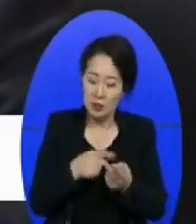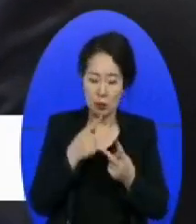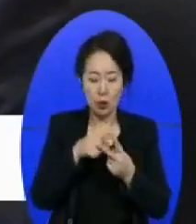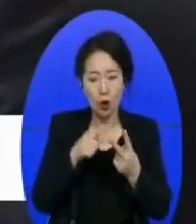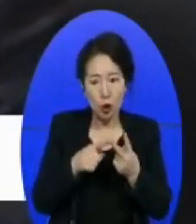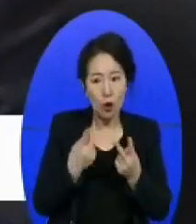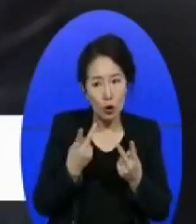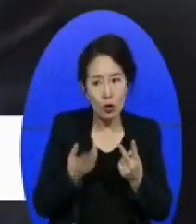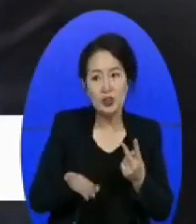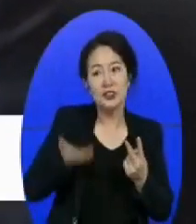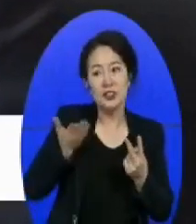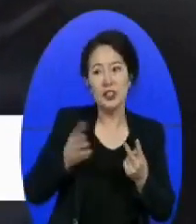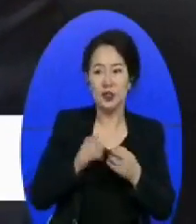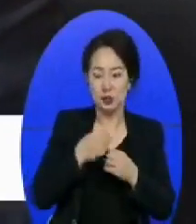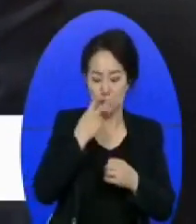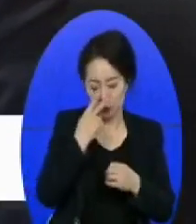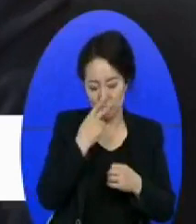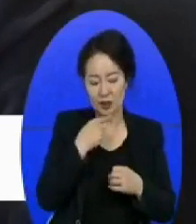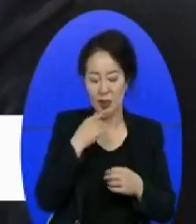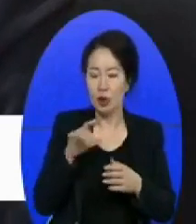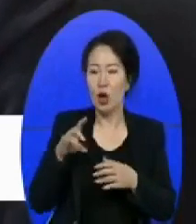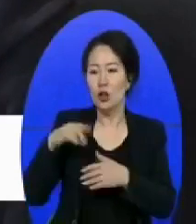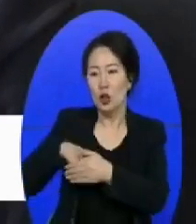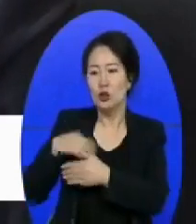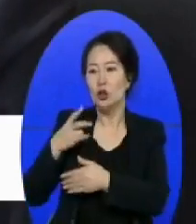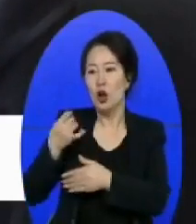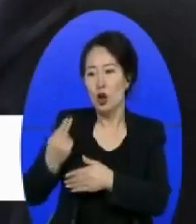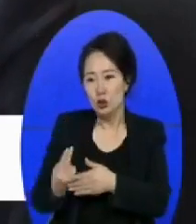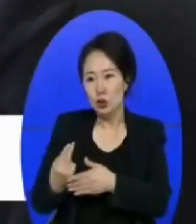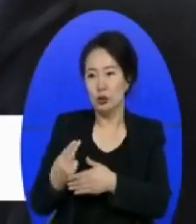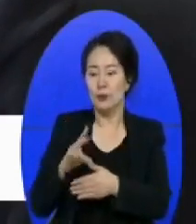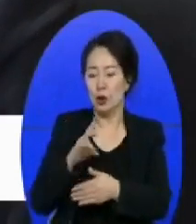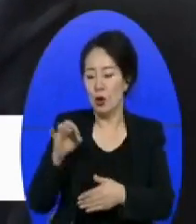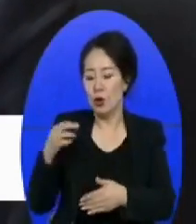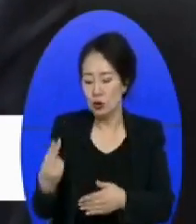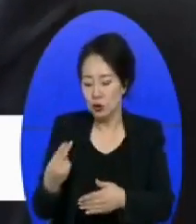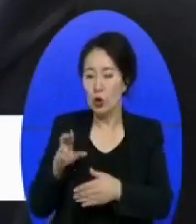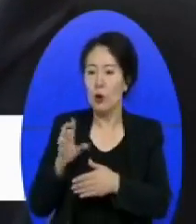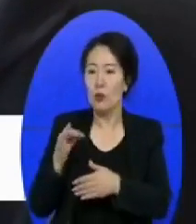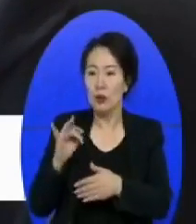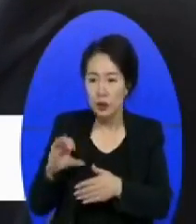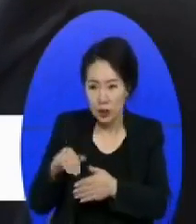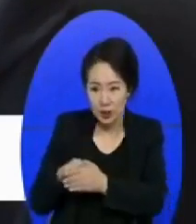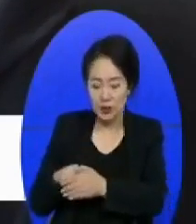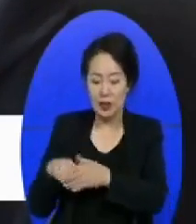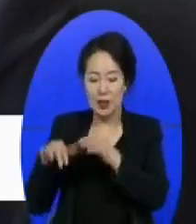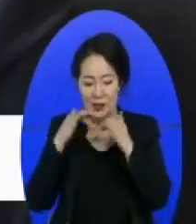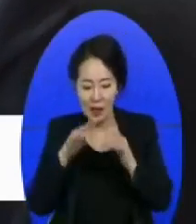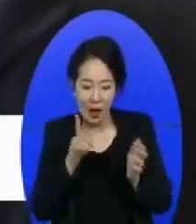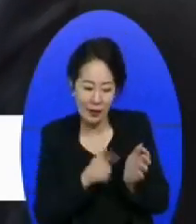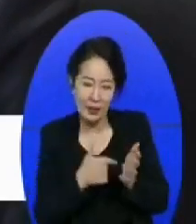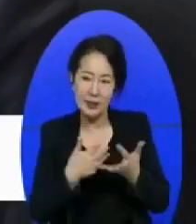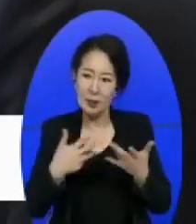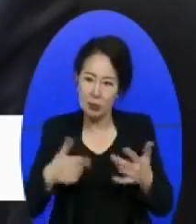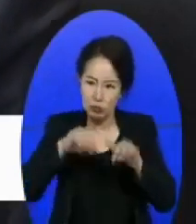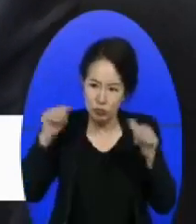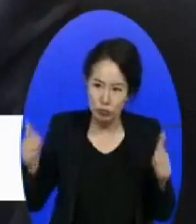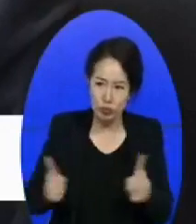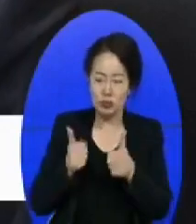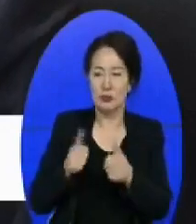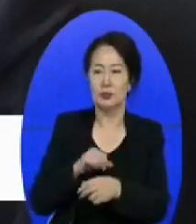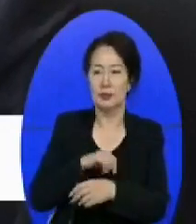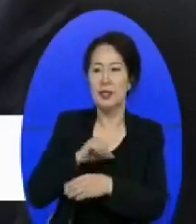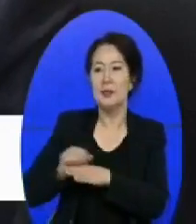гэдэг энэ чиглэлээрээ бид нэрс энэ нөөц бодис за тэгээ зааварлах шаардлагатай юмнууд энэ бүгдөө бид